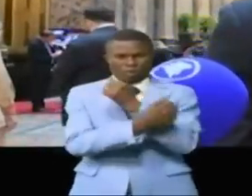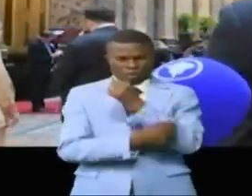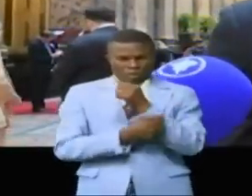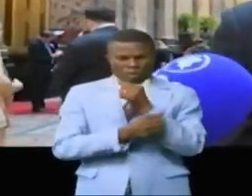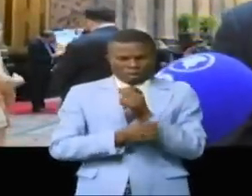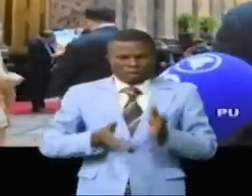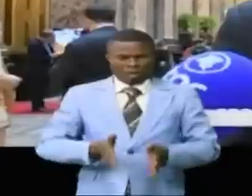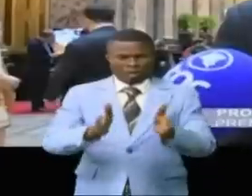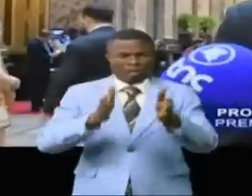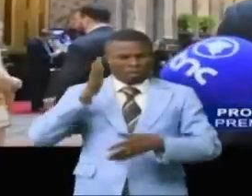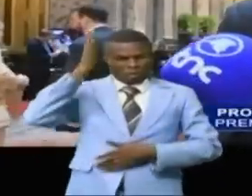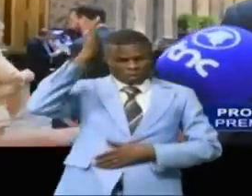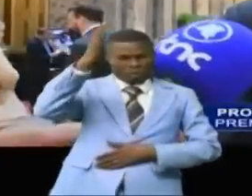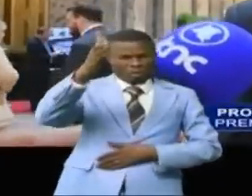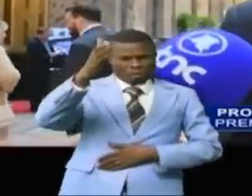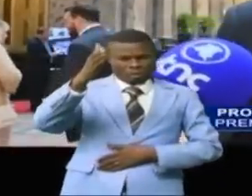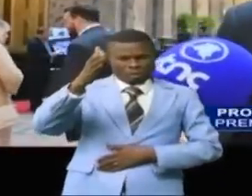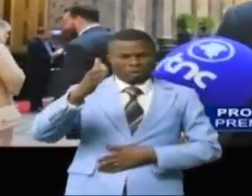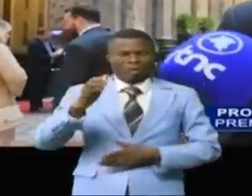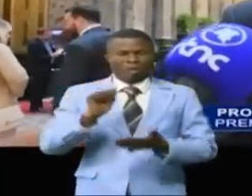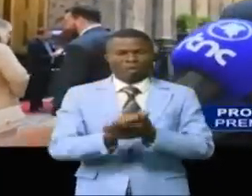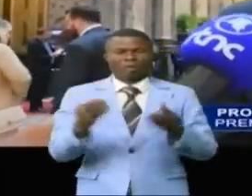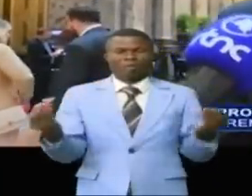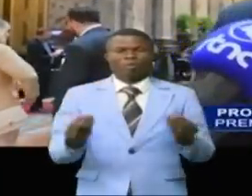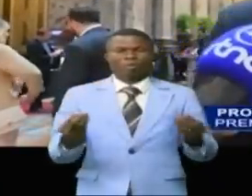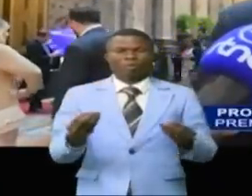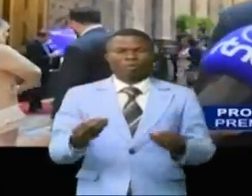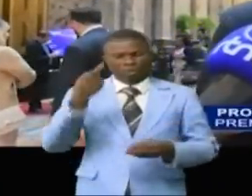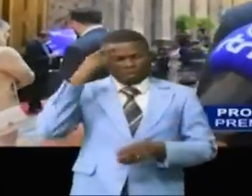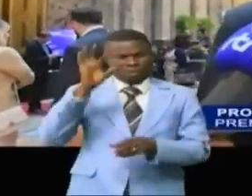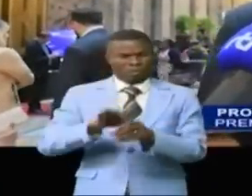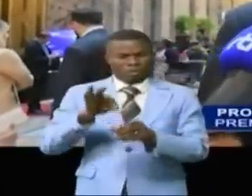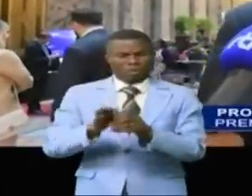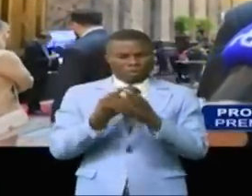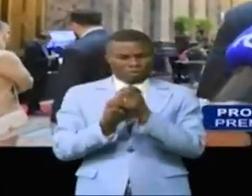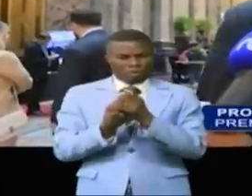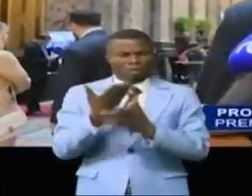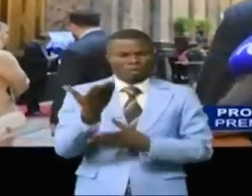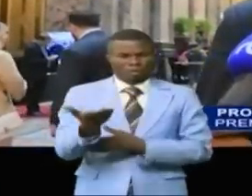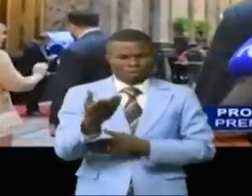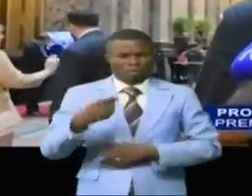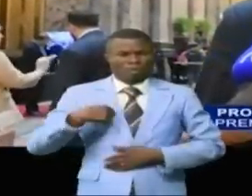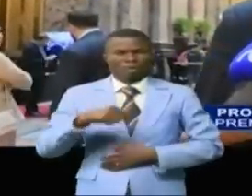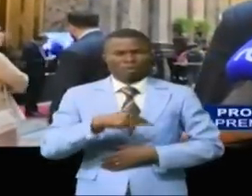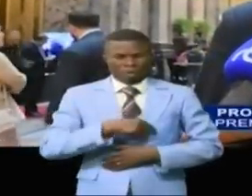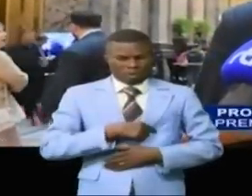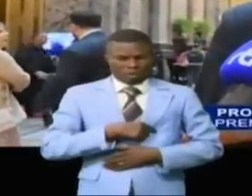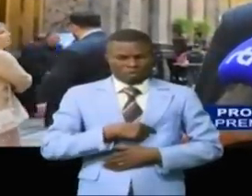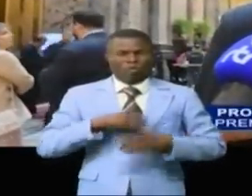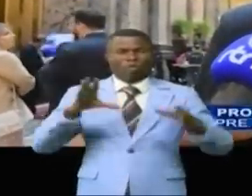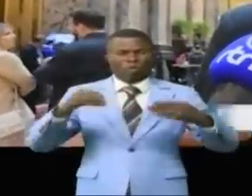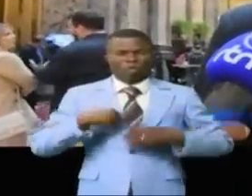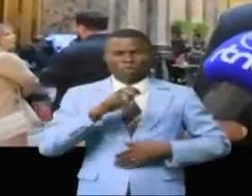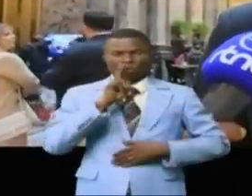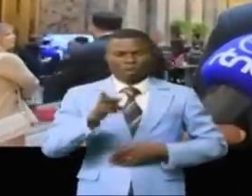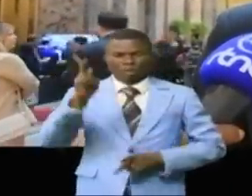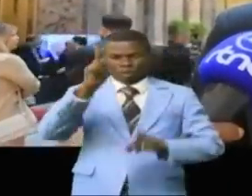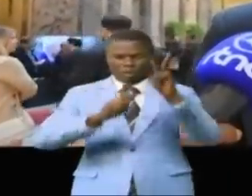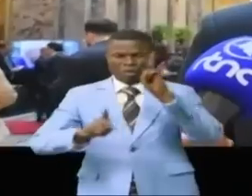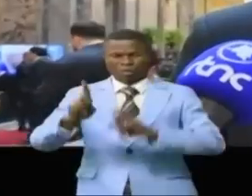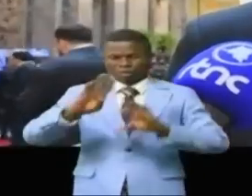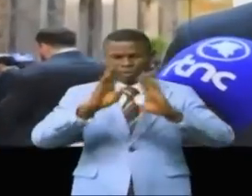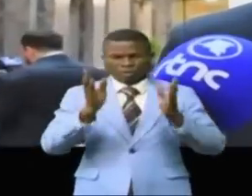voie du futur. Et c'est pourquoi, d'ailleurs, pour les élections qui arrivent bientôt, nous sommes persuadés, je crois que notre peuple